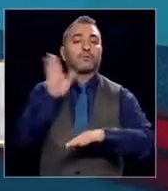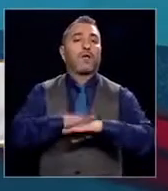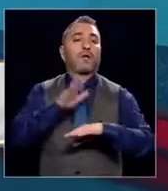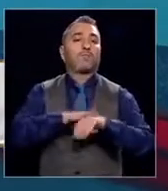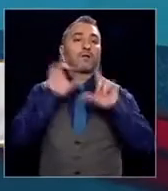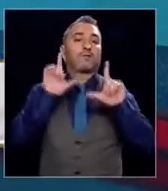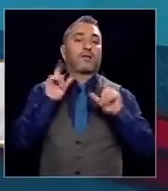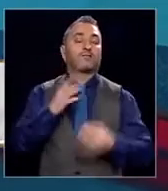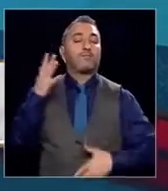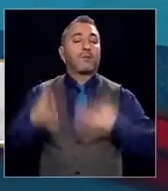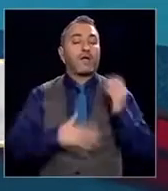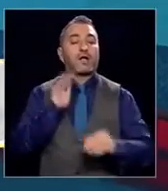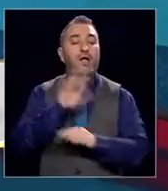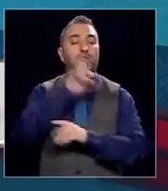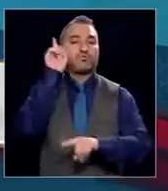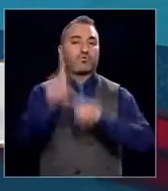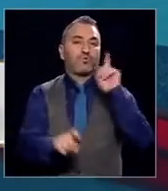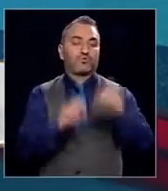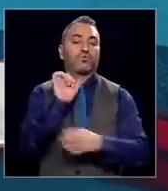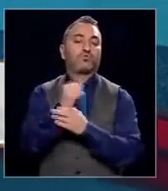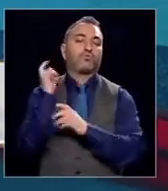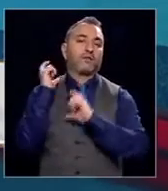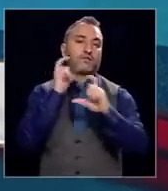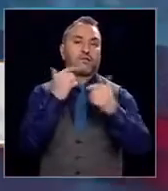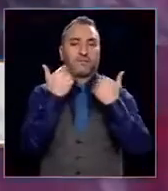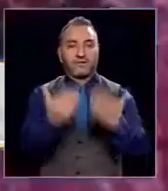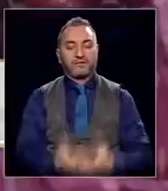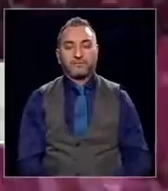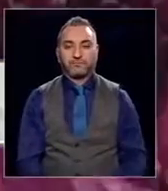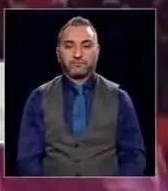Merak edilen hayati soruların cevabını işin uzmanları verdi.